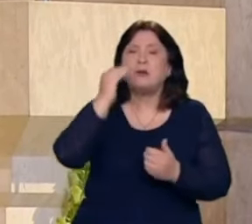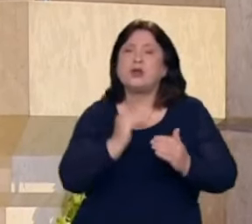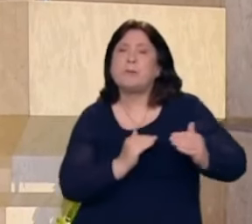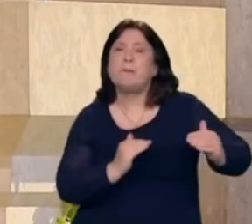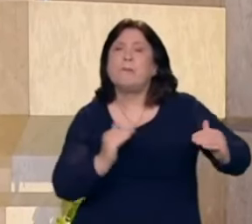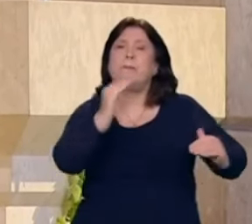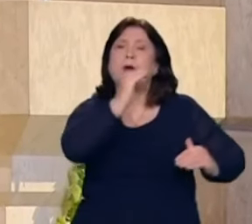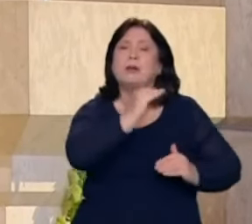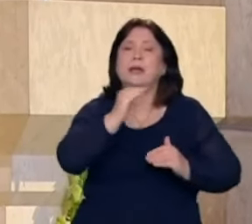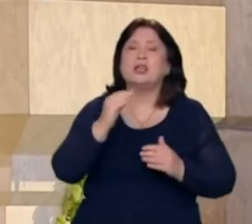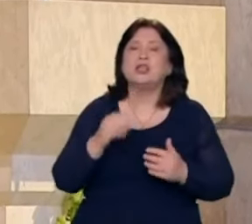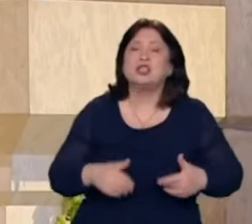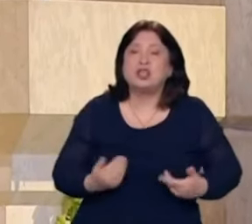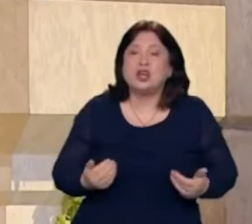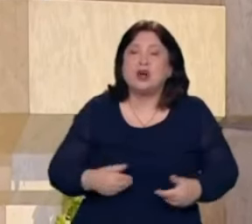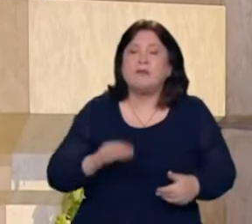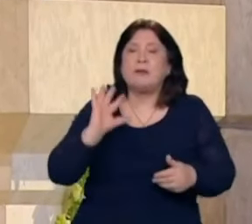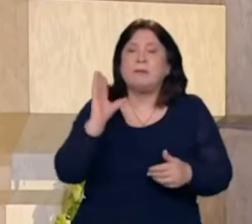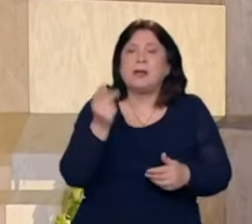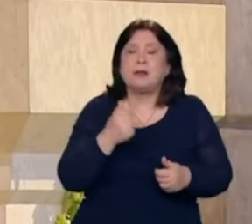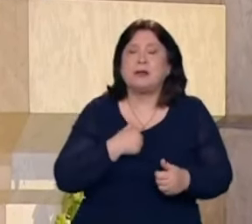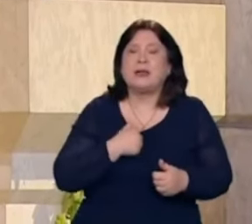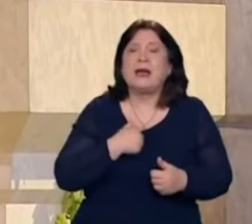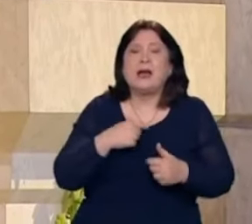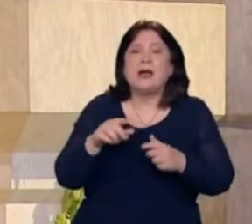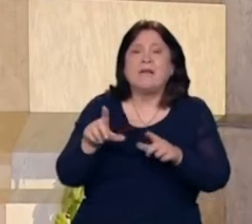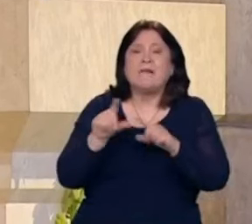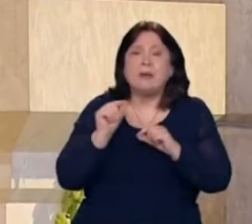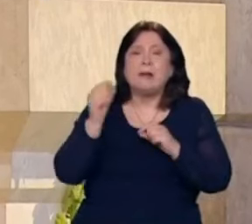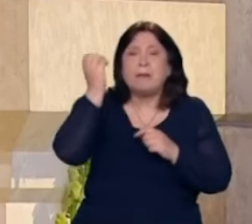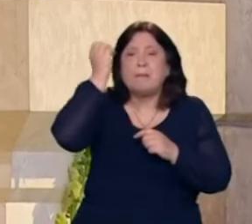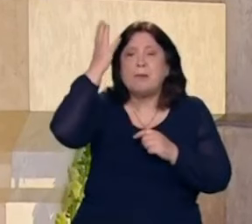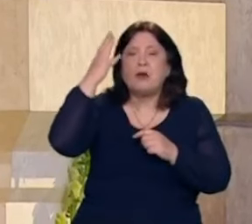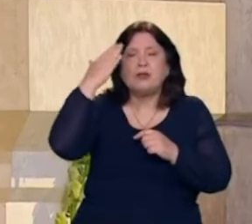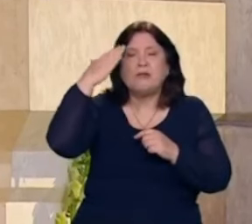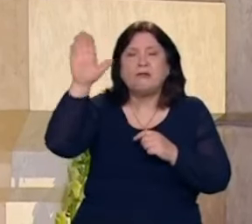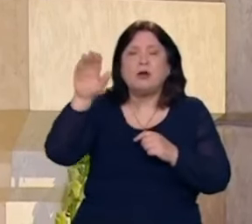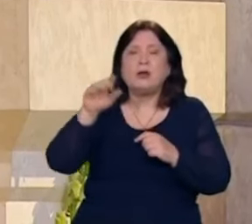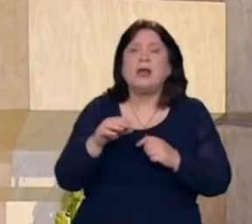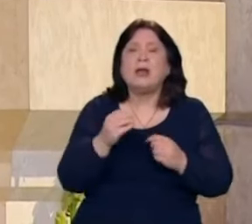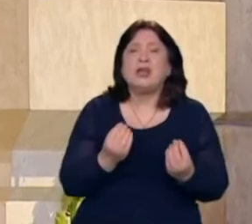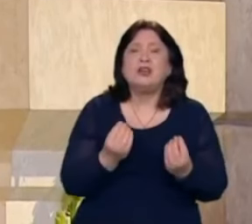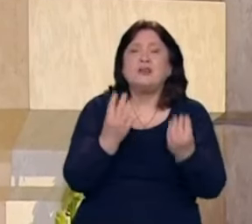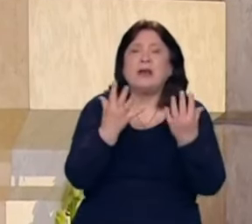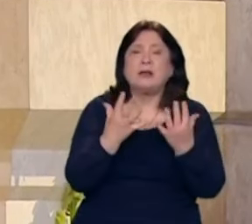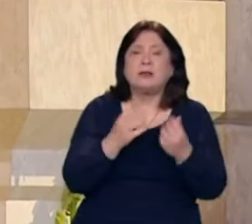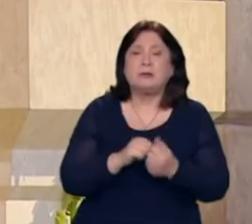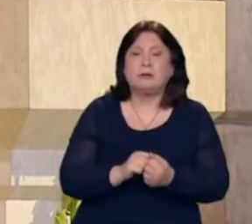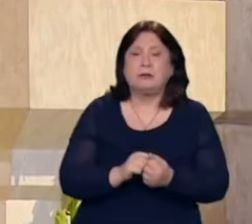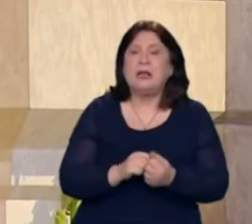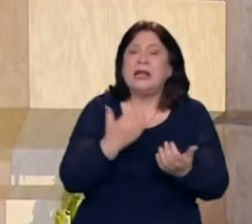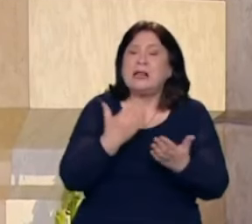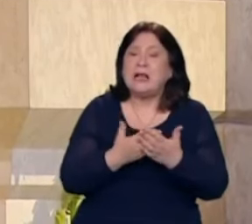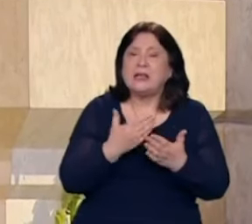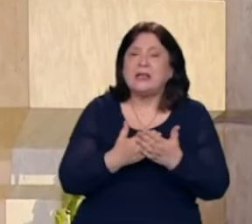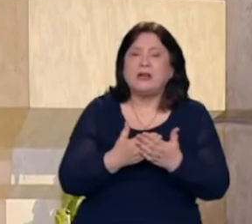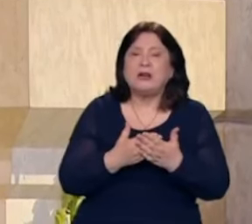piękność i wolałem mieć ją aniżeli światło bo nie zna